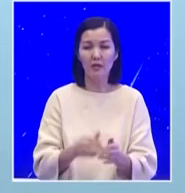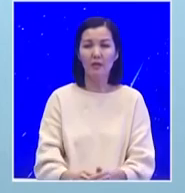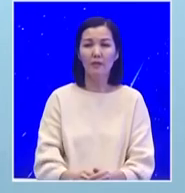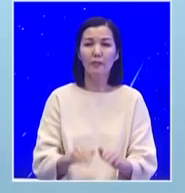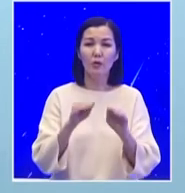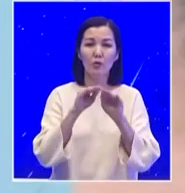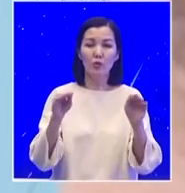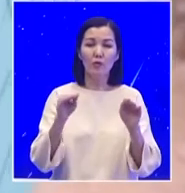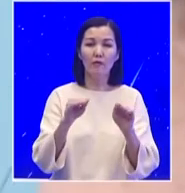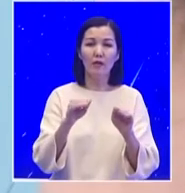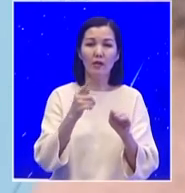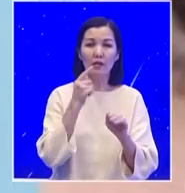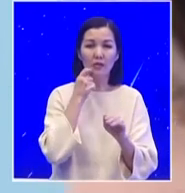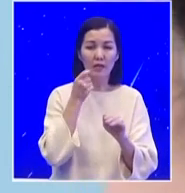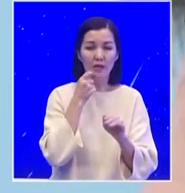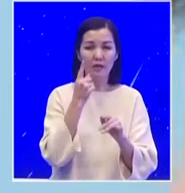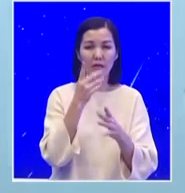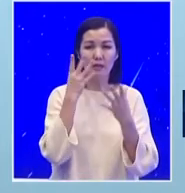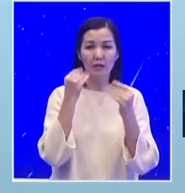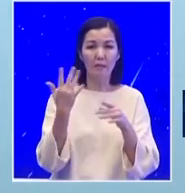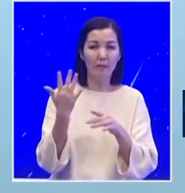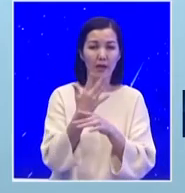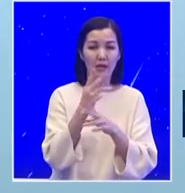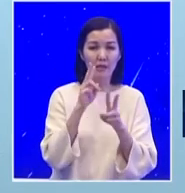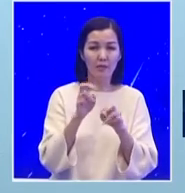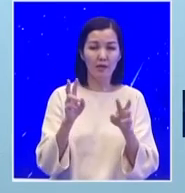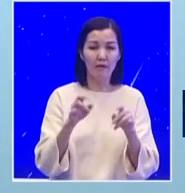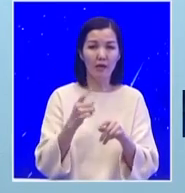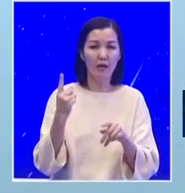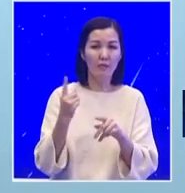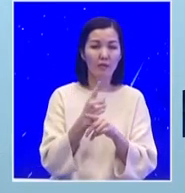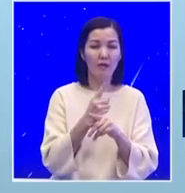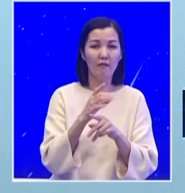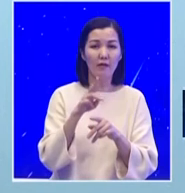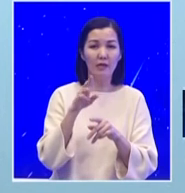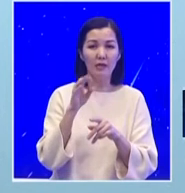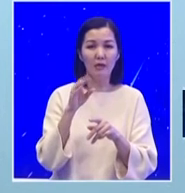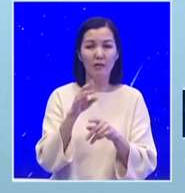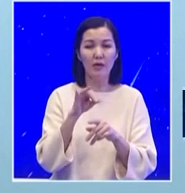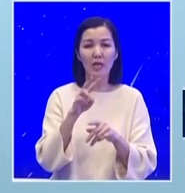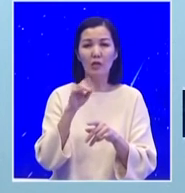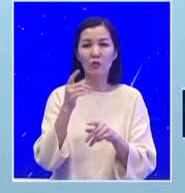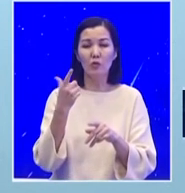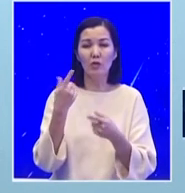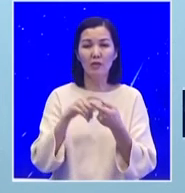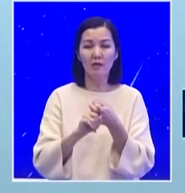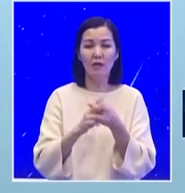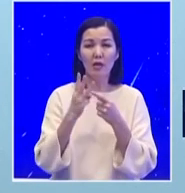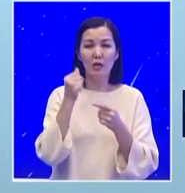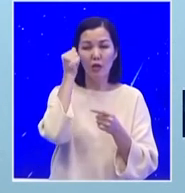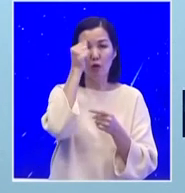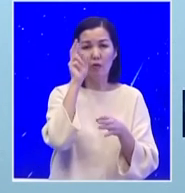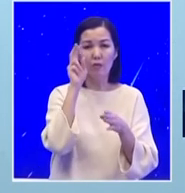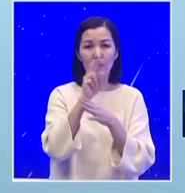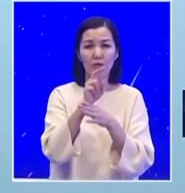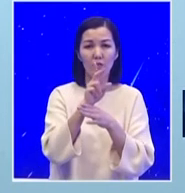Уровень глюкозы я проверяю 5 раз в день. У моей дочери сахарный диабет 1-го типа, а это инсулинозависимость. Уже 3 года мы